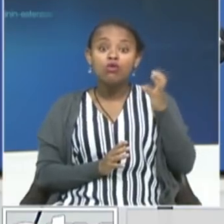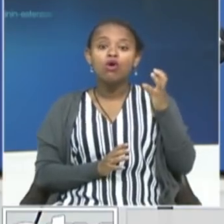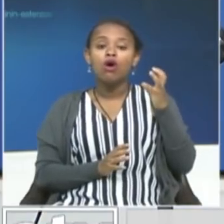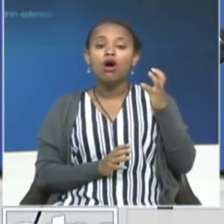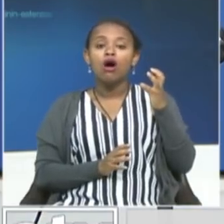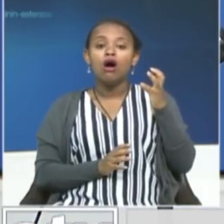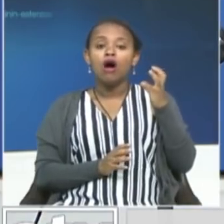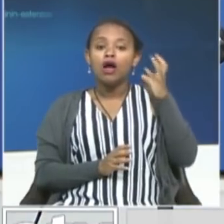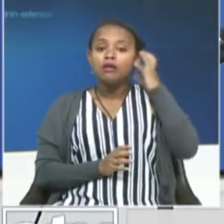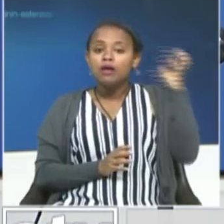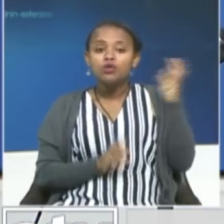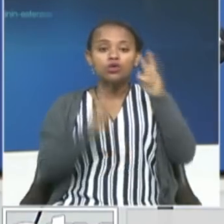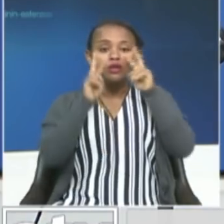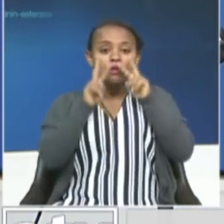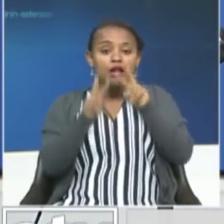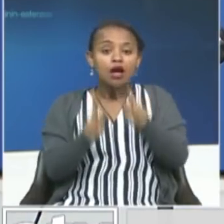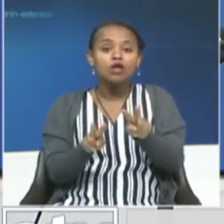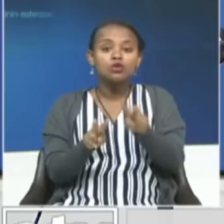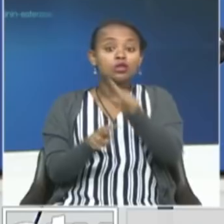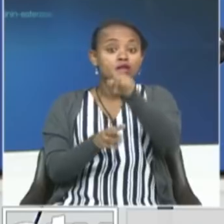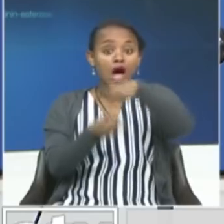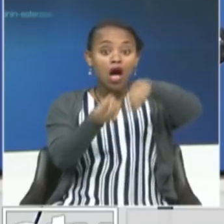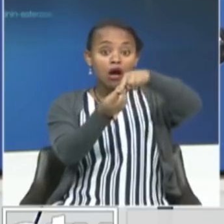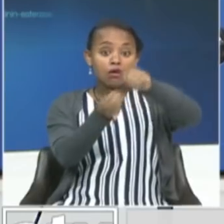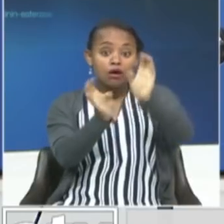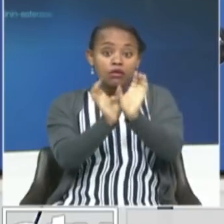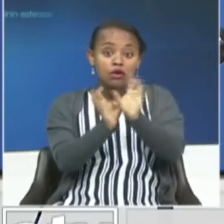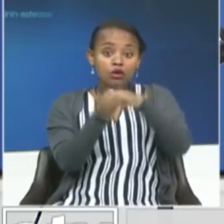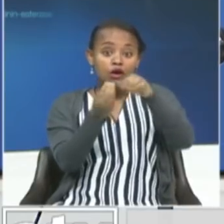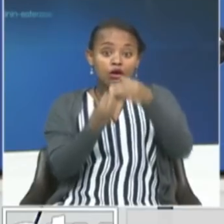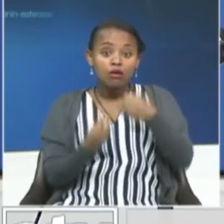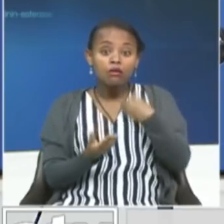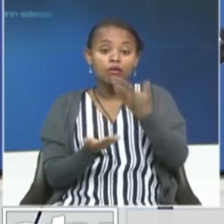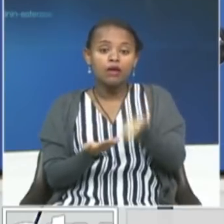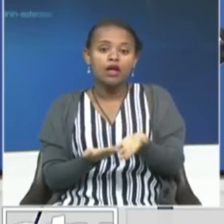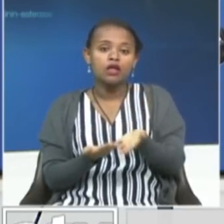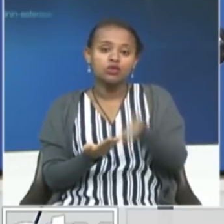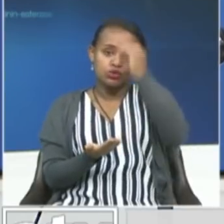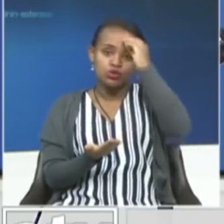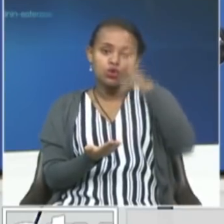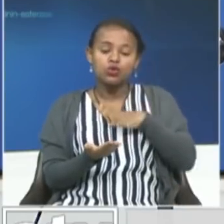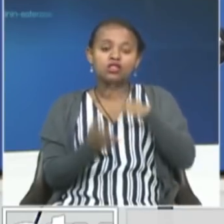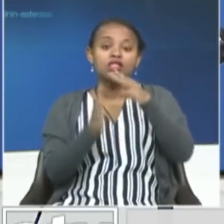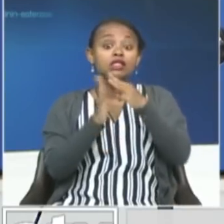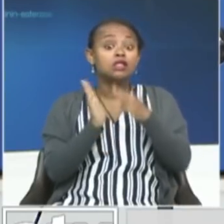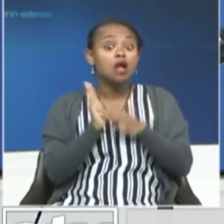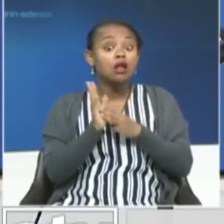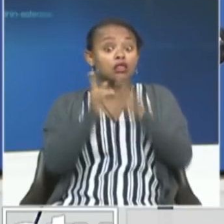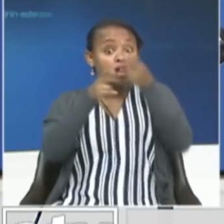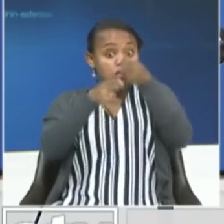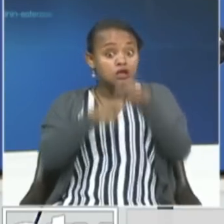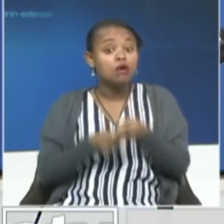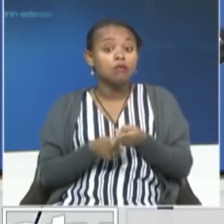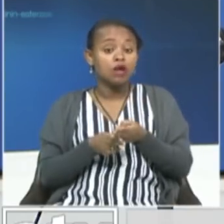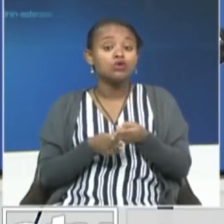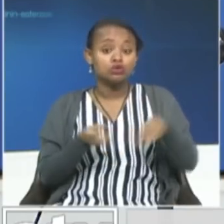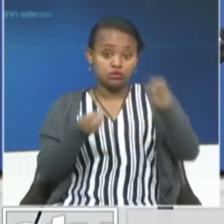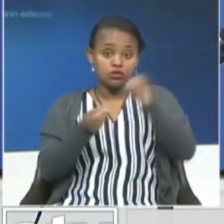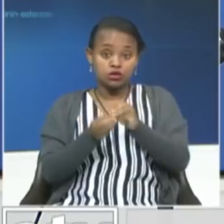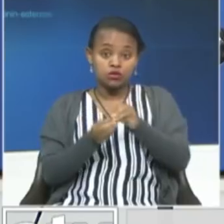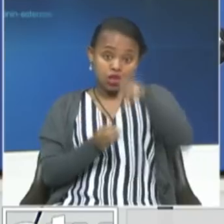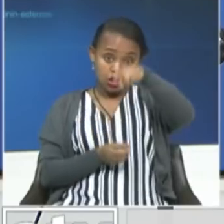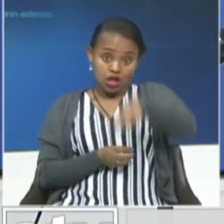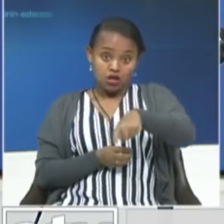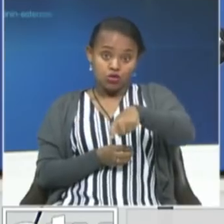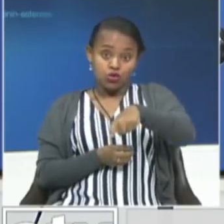አድማጮች ተመልካቾች እዛ አካባቢ የሚኖሩ ሰዎች እንዲሁም ስርዓት አስከባሪዎችም ጭምር እንግዲህ ተገቢውን